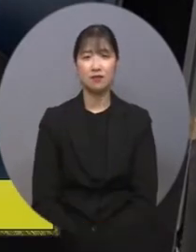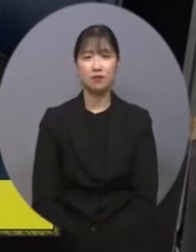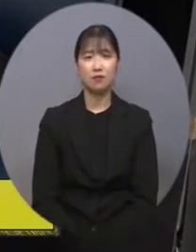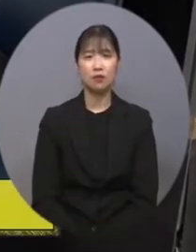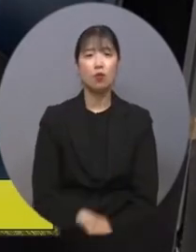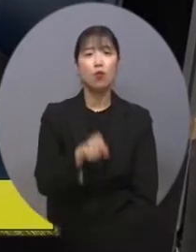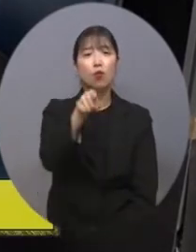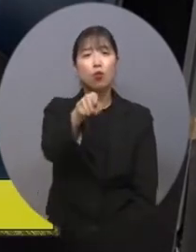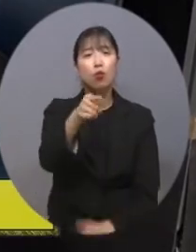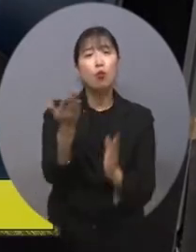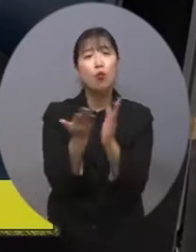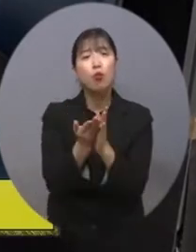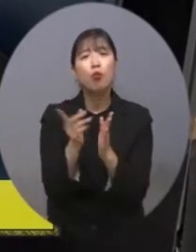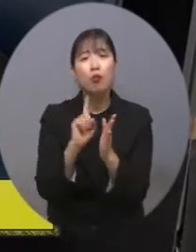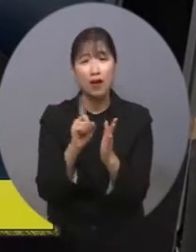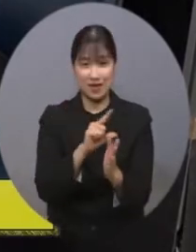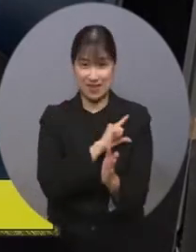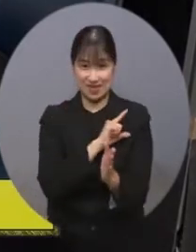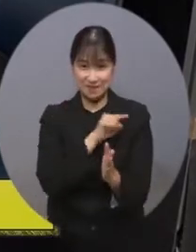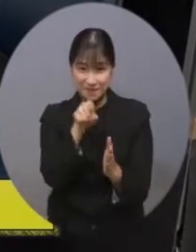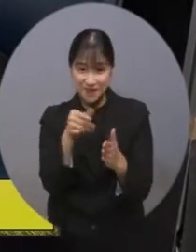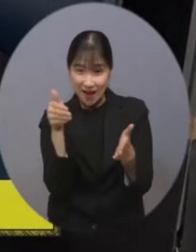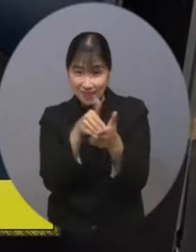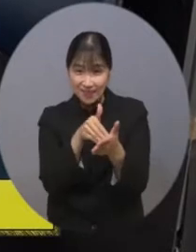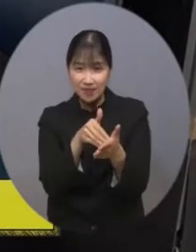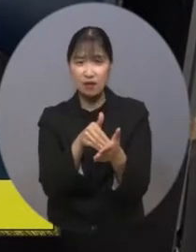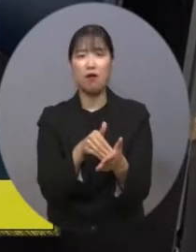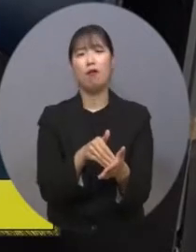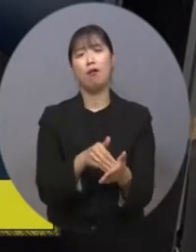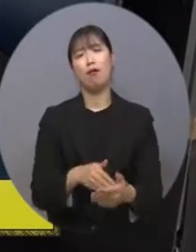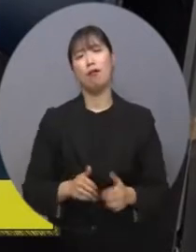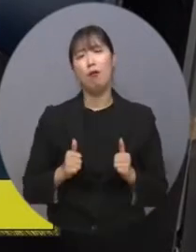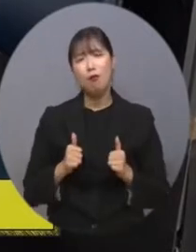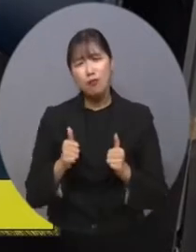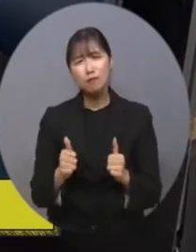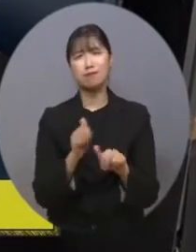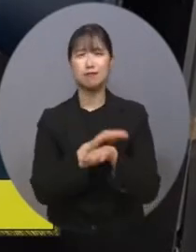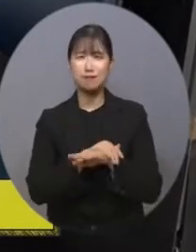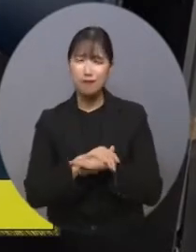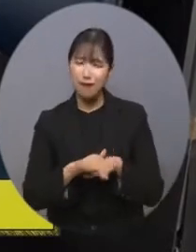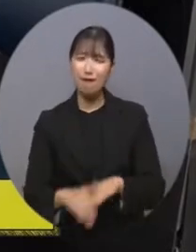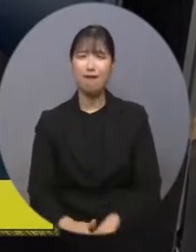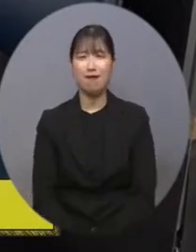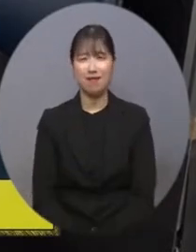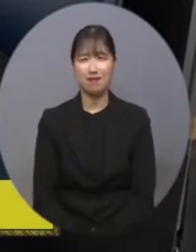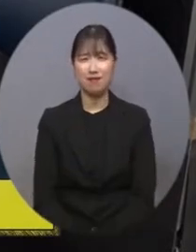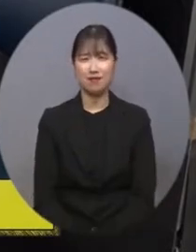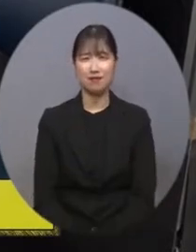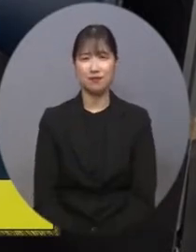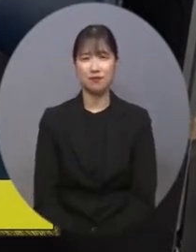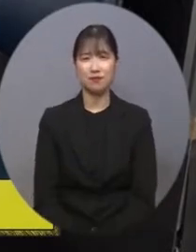여기는 어떻게 맞추셨어요? 여기 이름까지? 네. 아, 이거 되게 너무 열심히 잘하셔가지고.